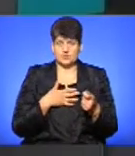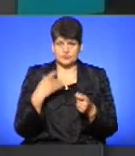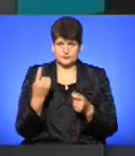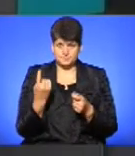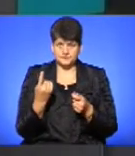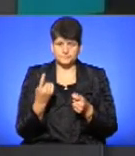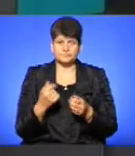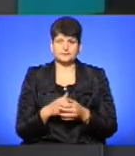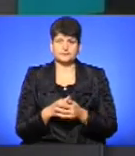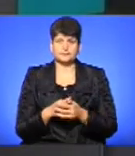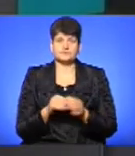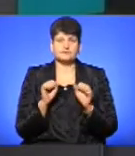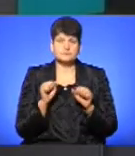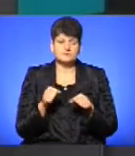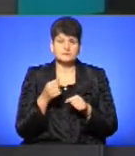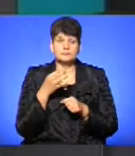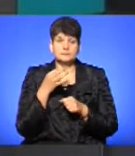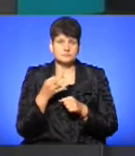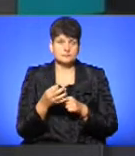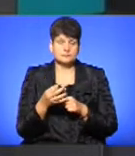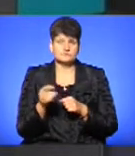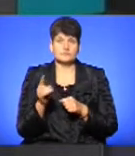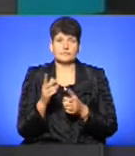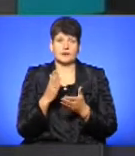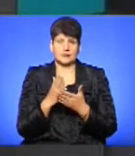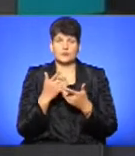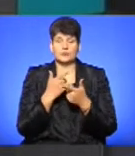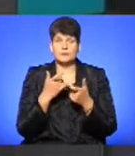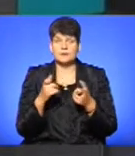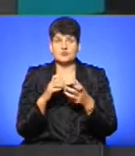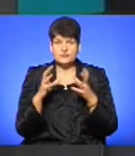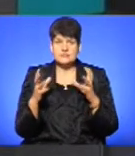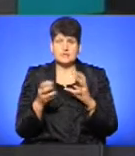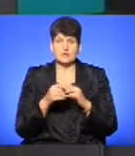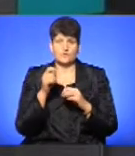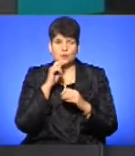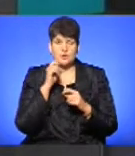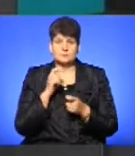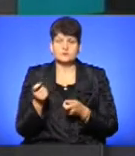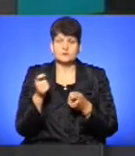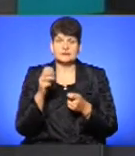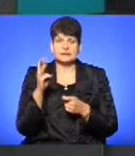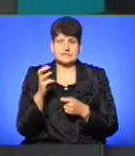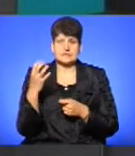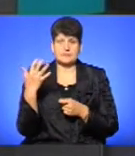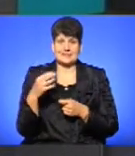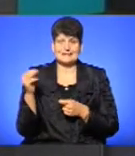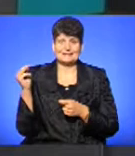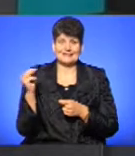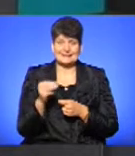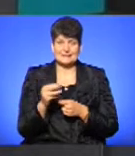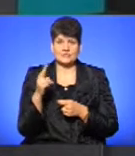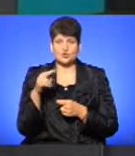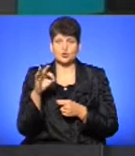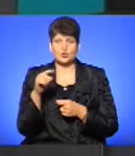Ну, можемо сказати, що є така інформація, що взагалі в Україну поступило 350 тисяч доз